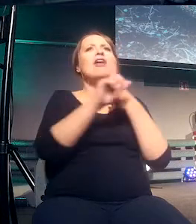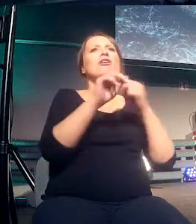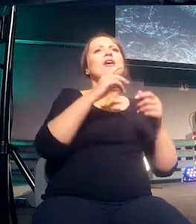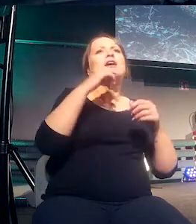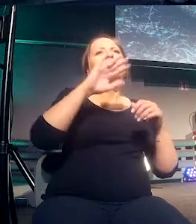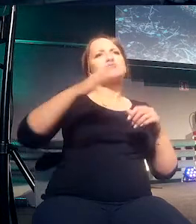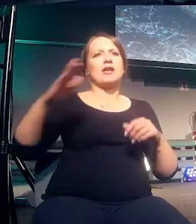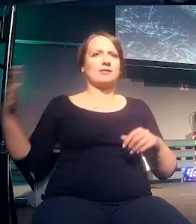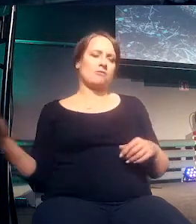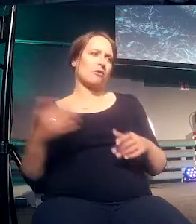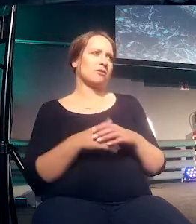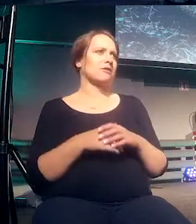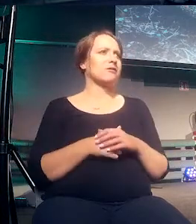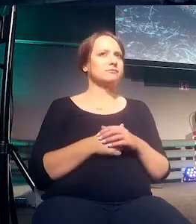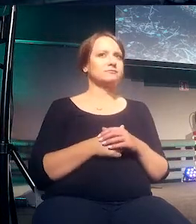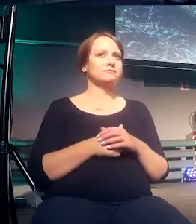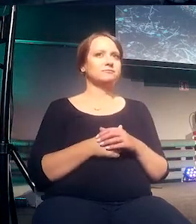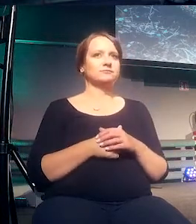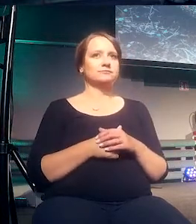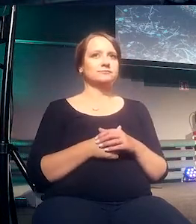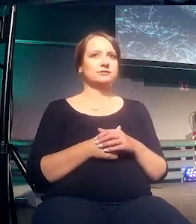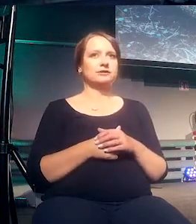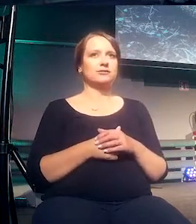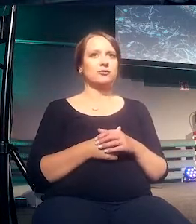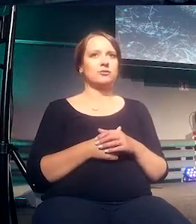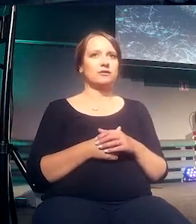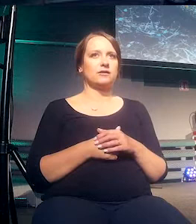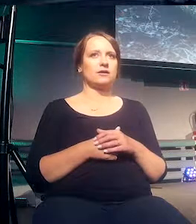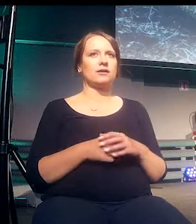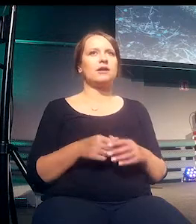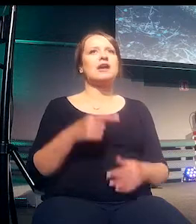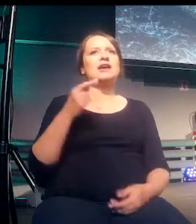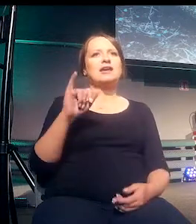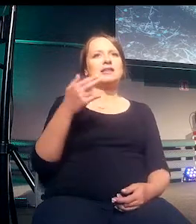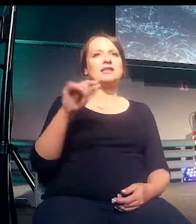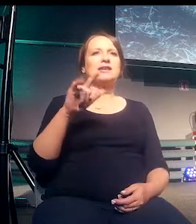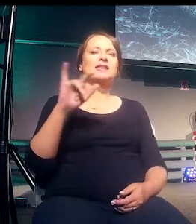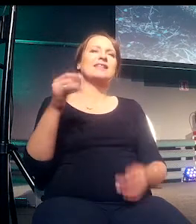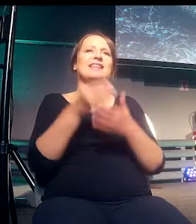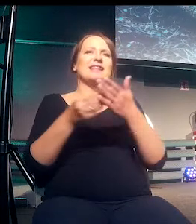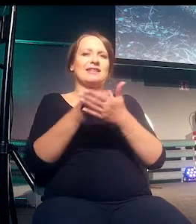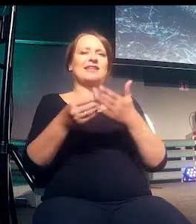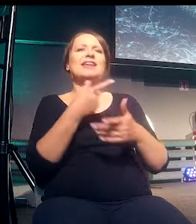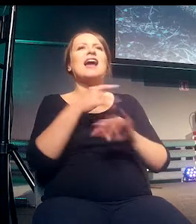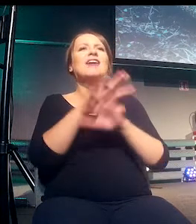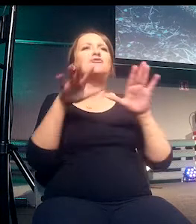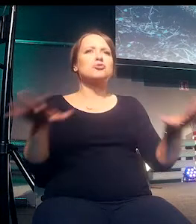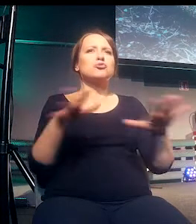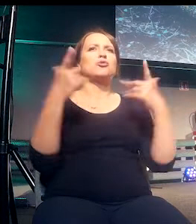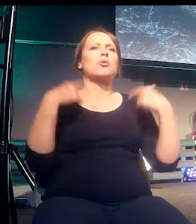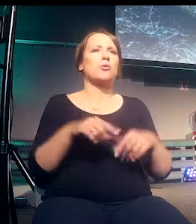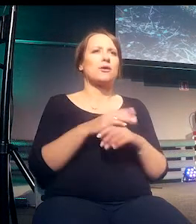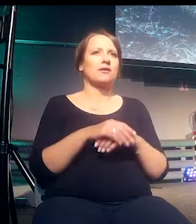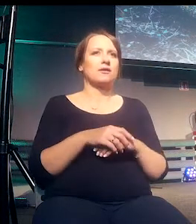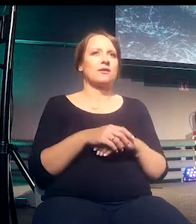tej szkole, czyli przez Industrial Design. No i przyszedł moment, który był super. To znaczy dostałam piłę do ręki, dostałam